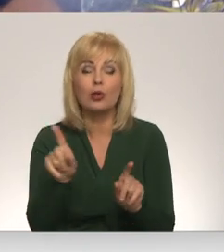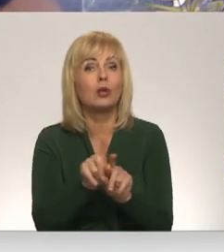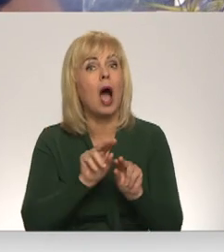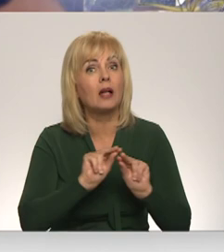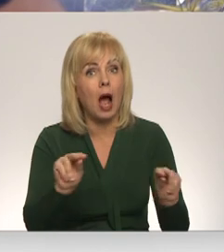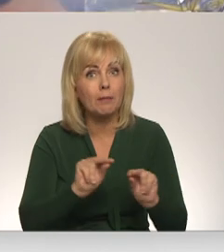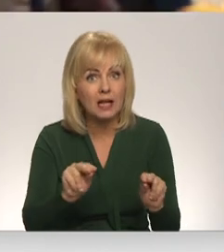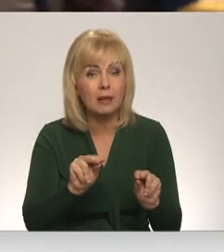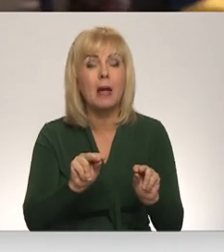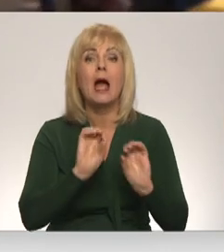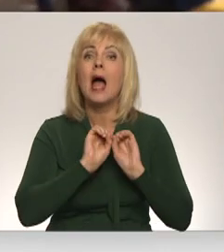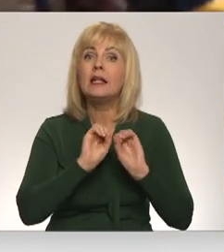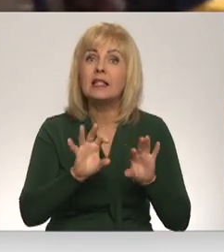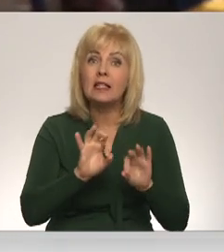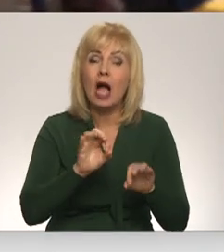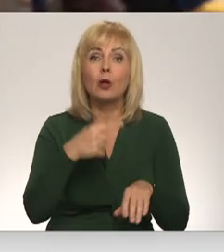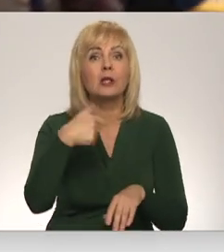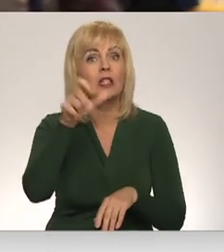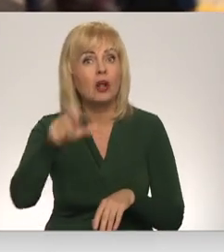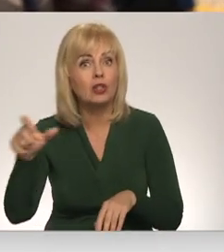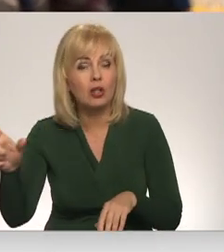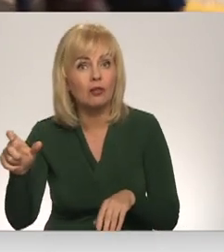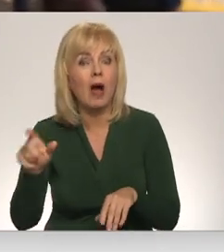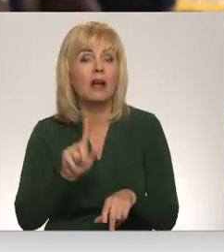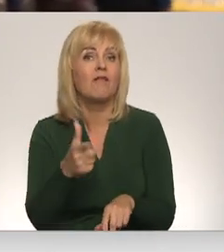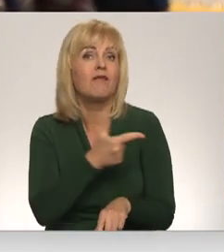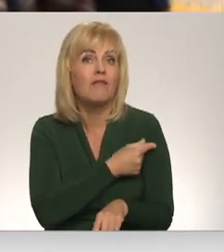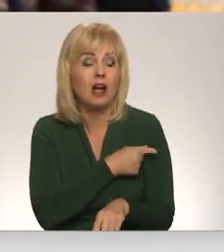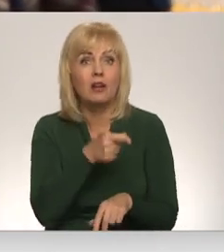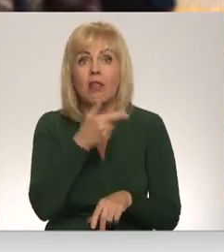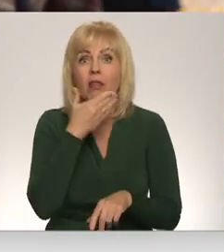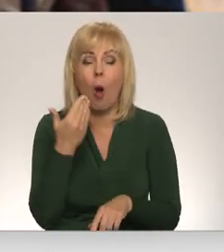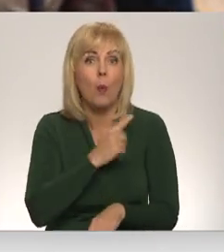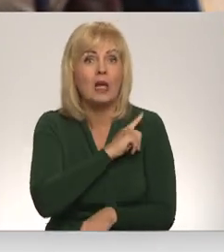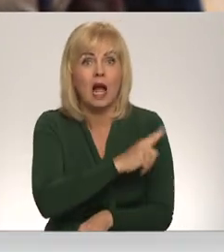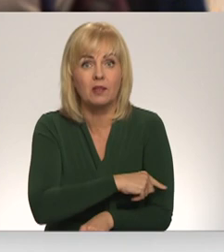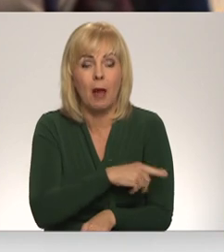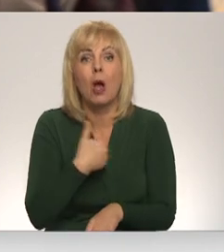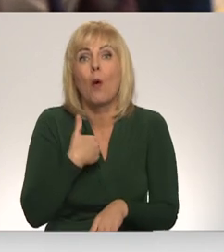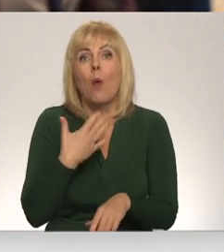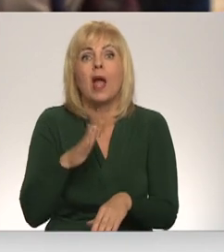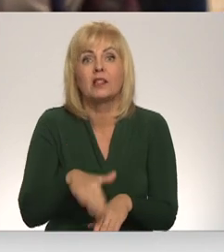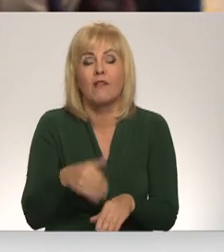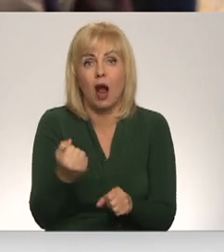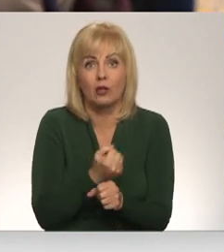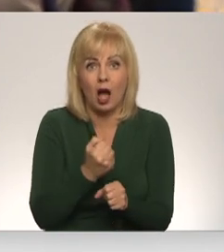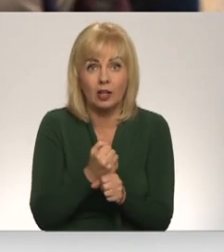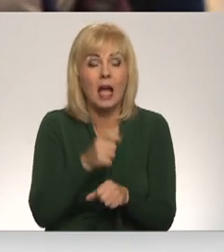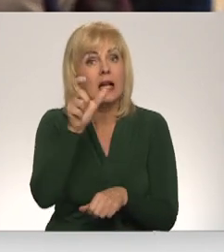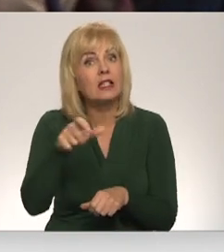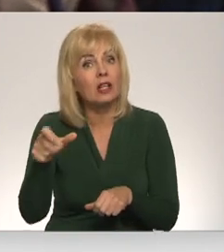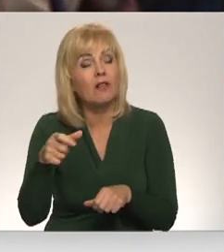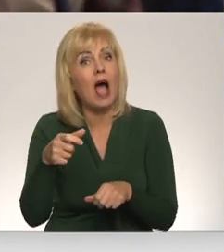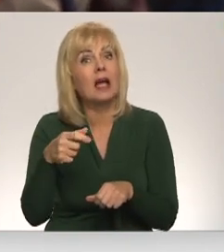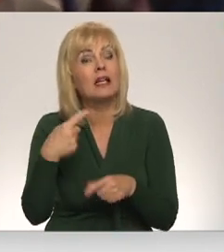Izskaidrot citiem cilvēkiem, vakcinēties tas īsti nav iespējams. Un ko es varu darīt? Jo citi cilvēki pieņem to informāciju, citi